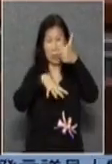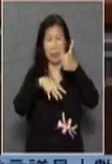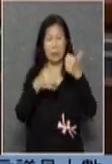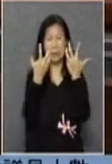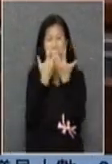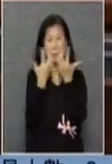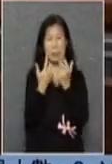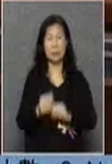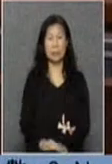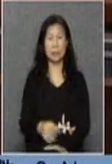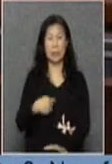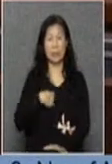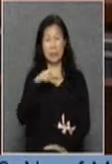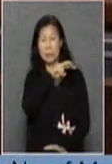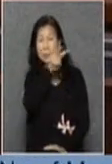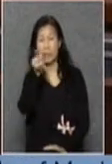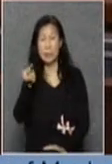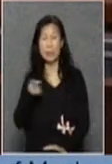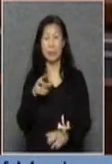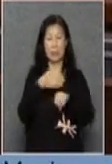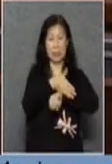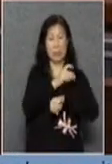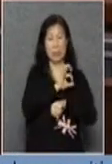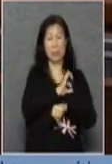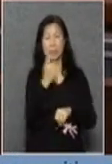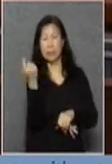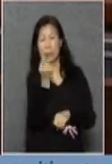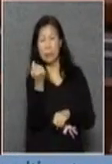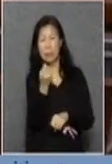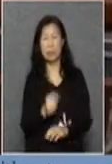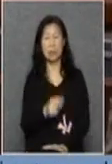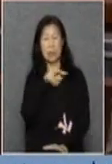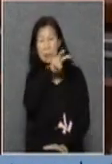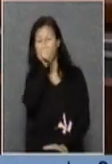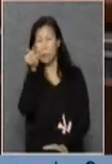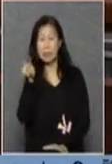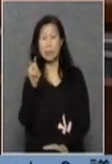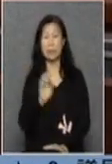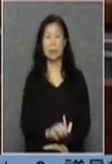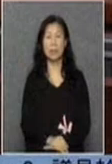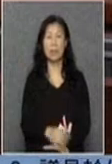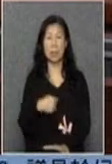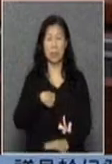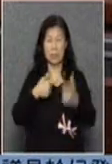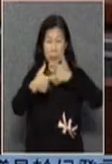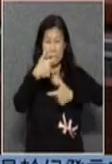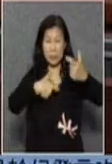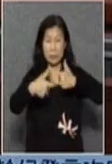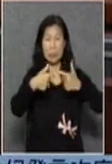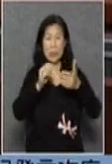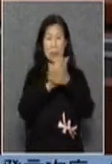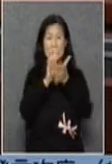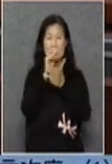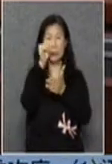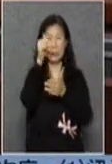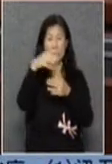或者我哋環顧我哋嘅社會嘅周圍，我哋不難察覺到咧，其實我哋嘅經濟已經十多年前